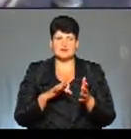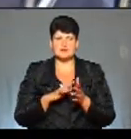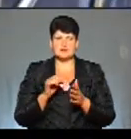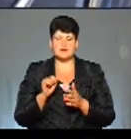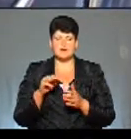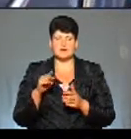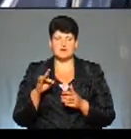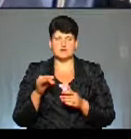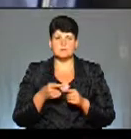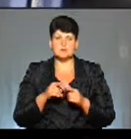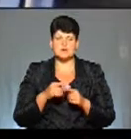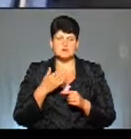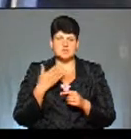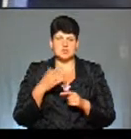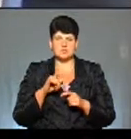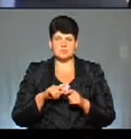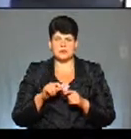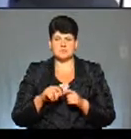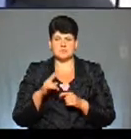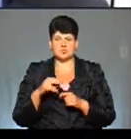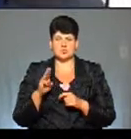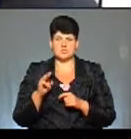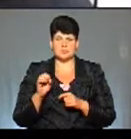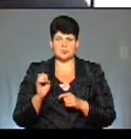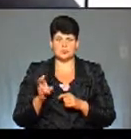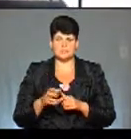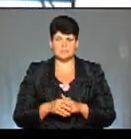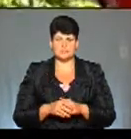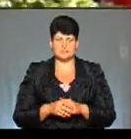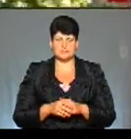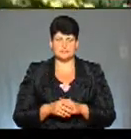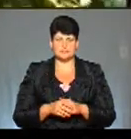об'єкт, який перевіряє Дмитро Щебетюк.